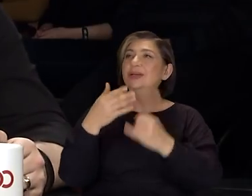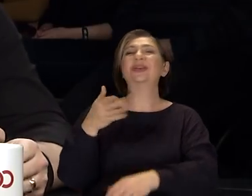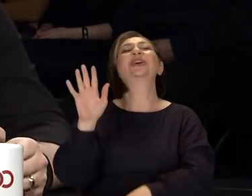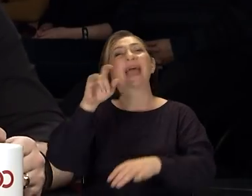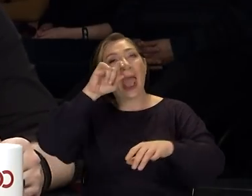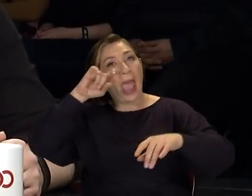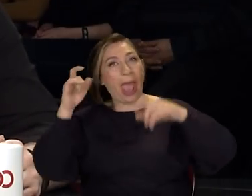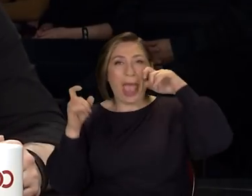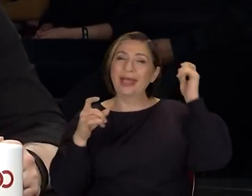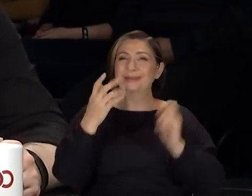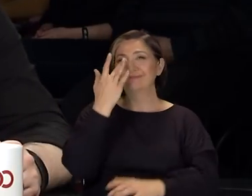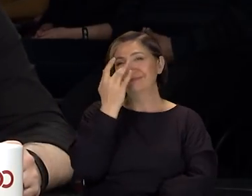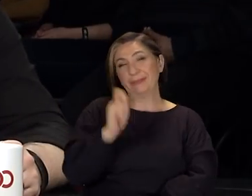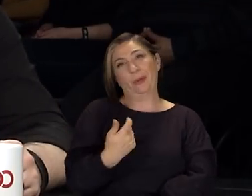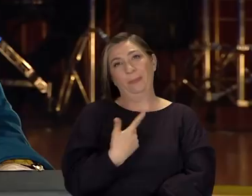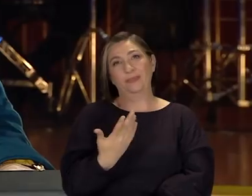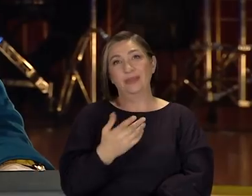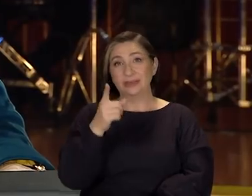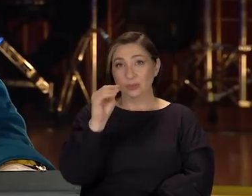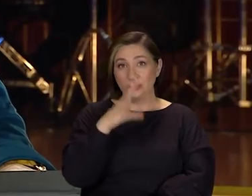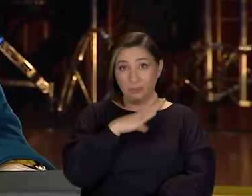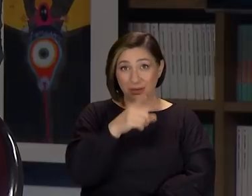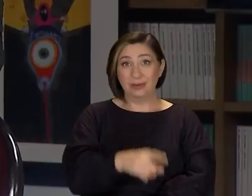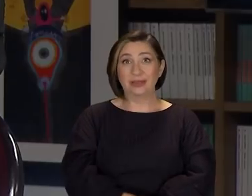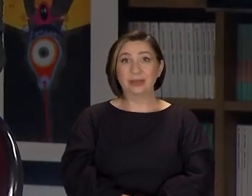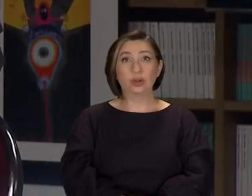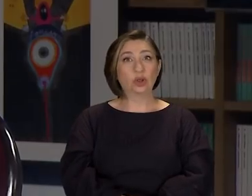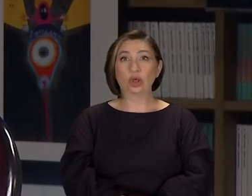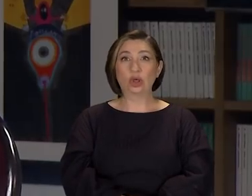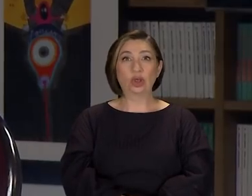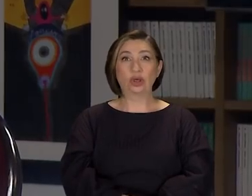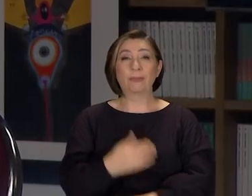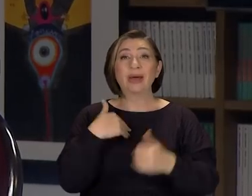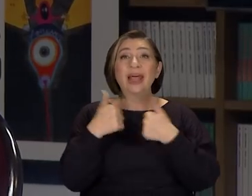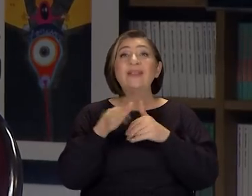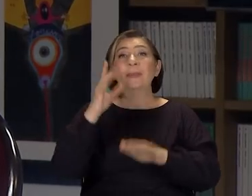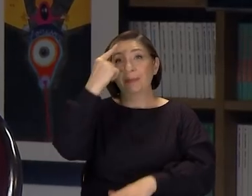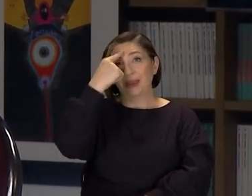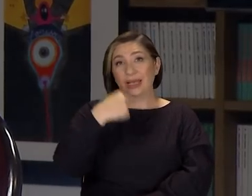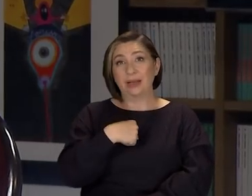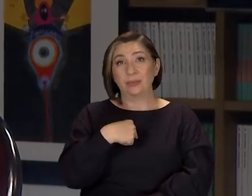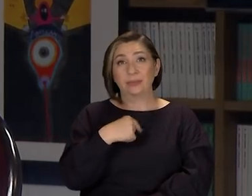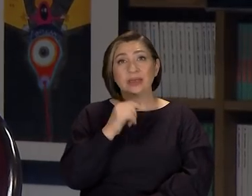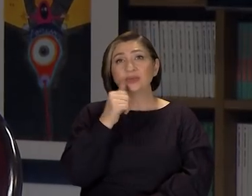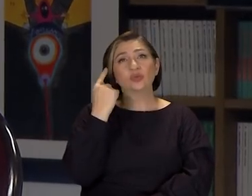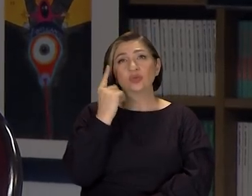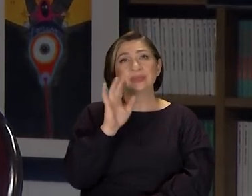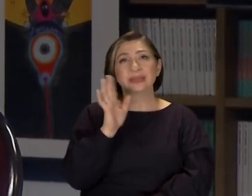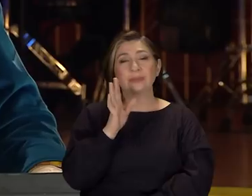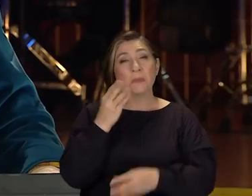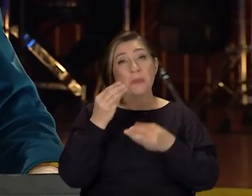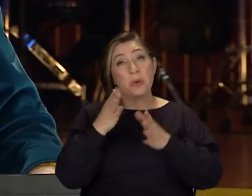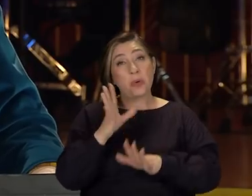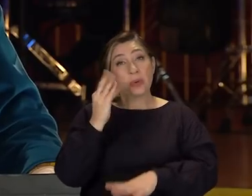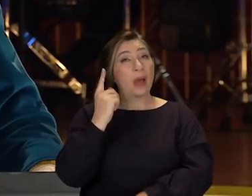canım. falan diye. Yani sende var mı çocuk? Yok. Ben hiç evlenmedim. Düşündüm hiç, bir ara ama. Hiç düşünmedim. Hiç olmuş